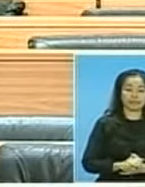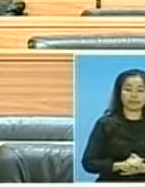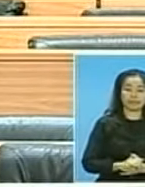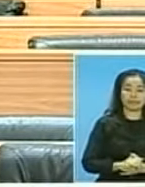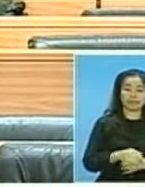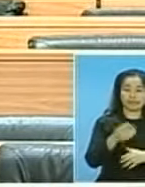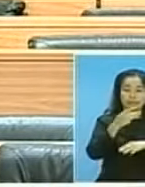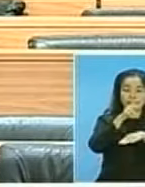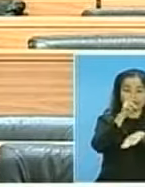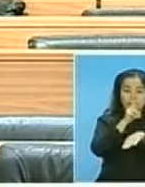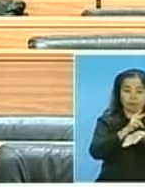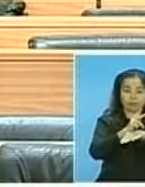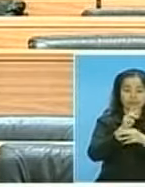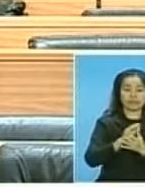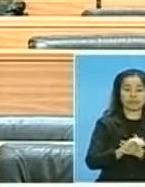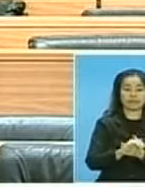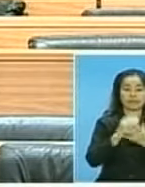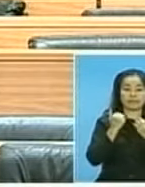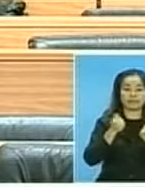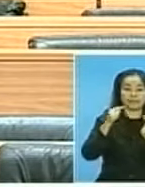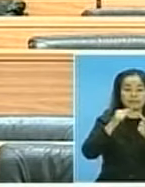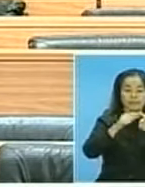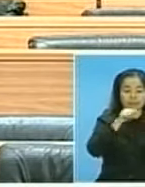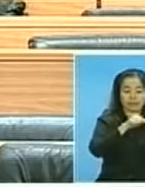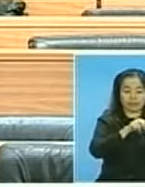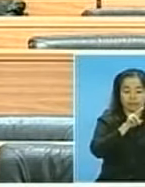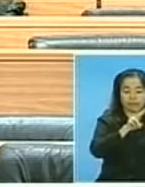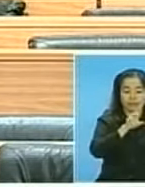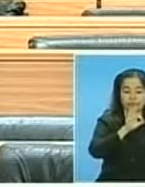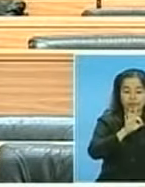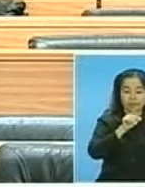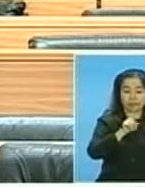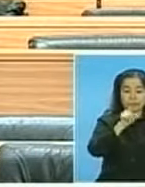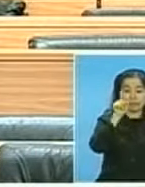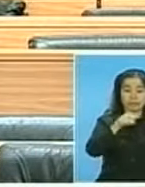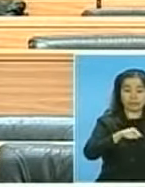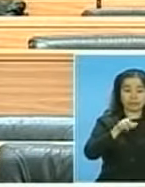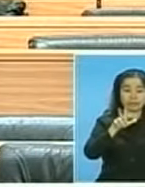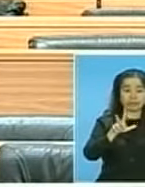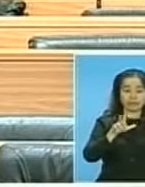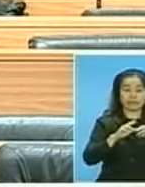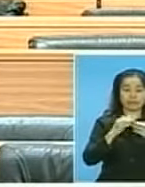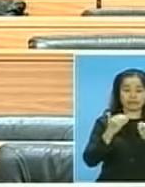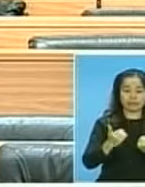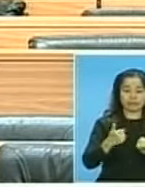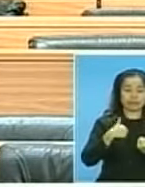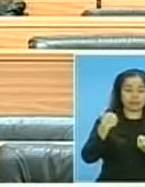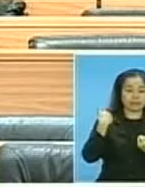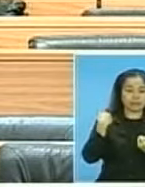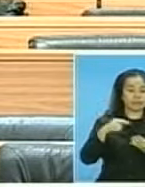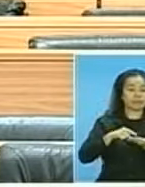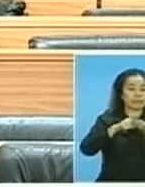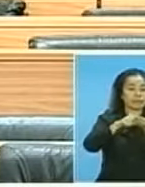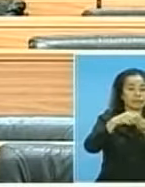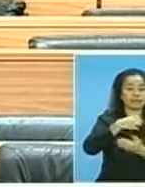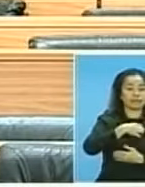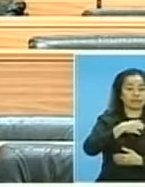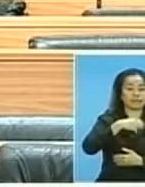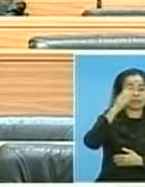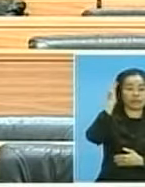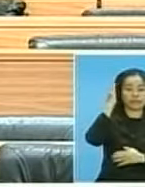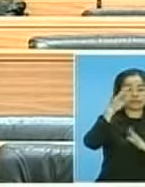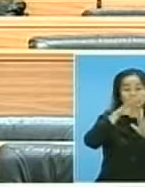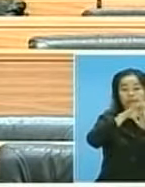ในมาตรา 291/3 นี้กับผมได้ยื่นคำแปรยติ